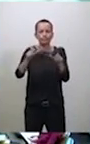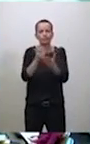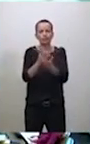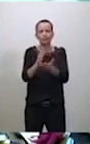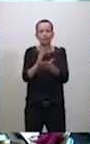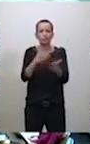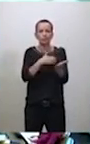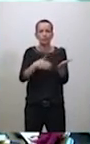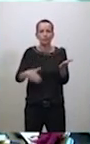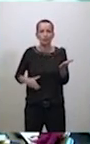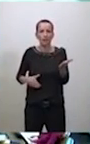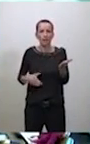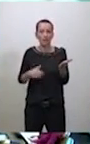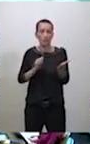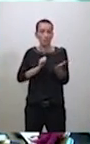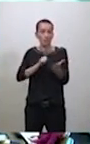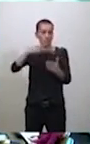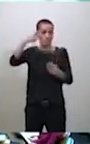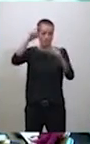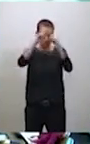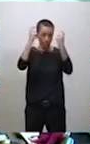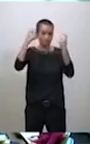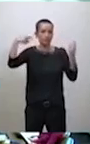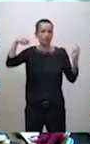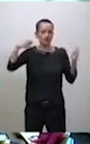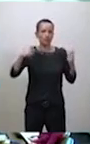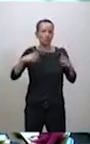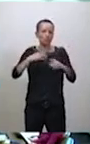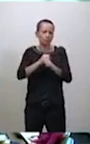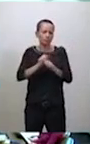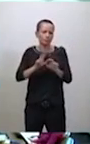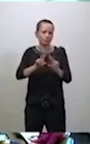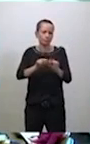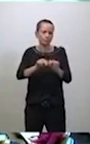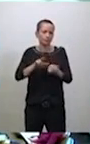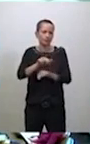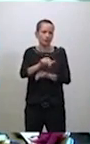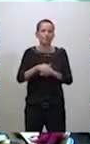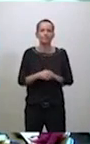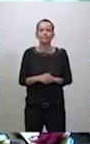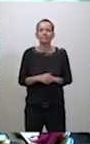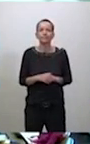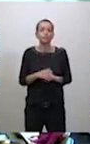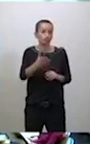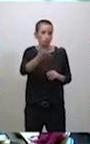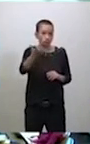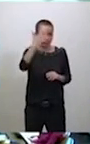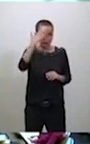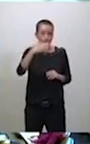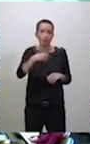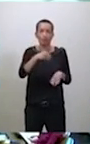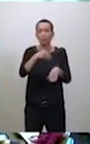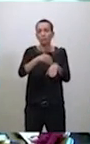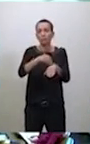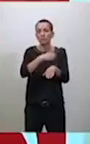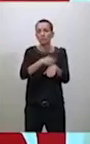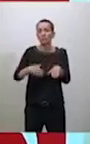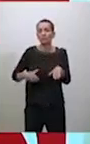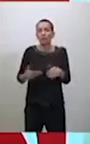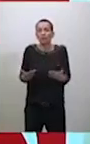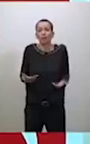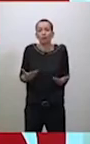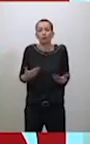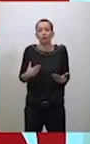municipal, dont je suis moi-même le président, je vais dire quelques mots introductifs. Vous le savez, notre conseil municipal se voyait aujourd'hui